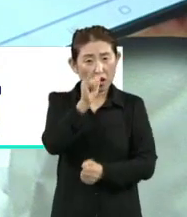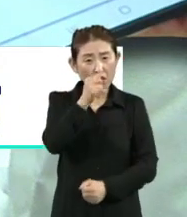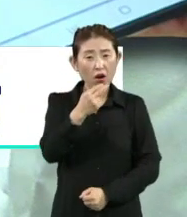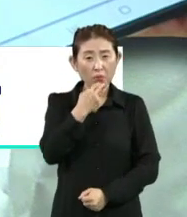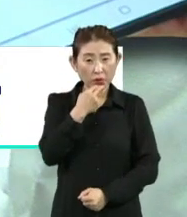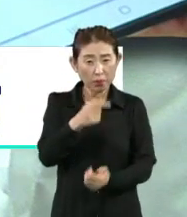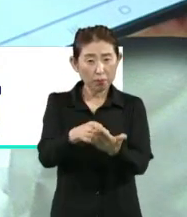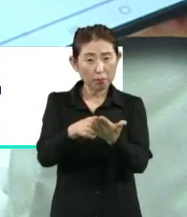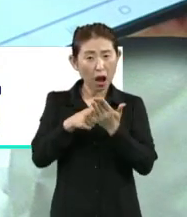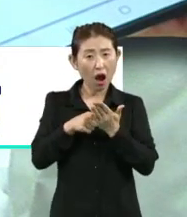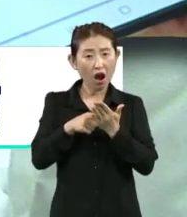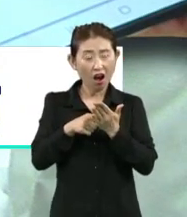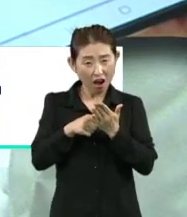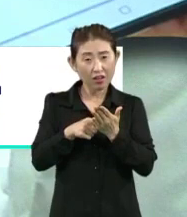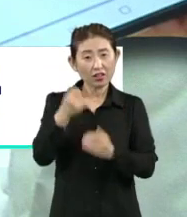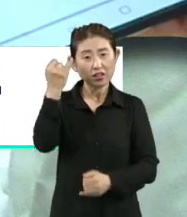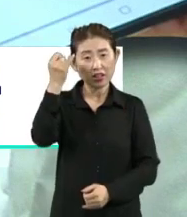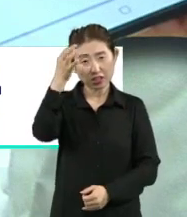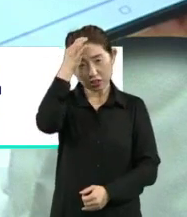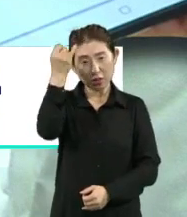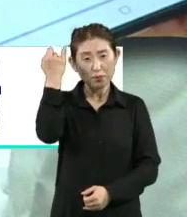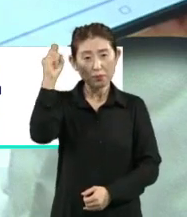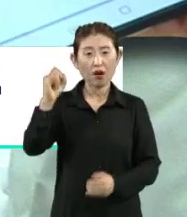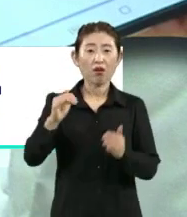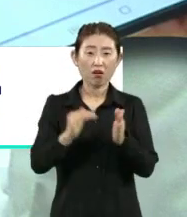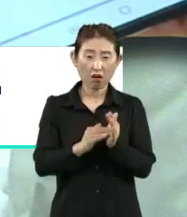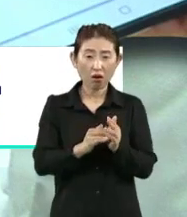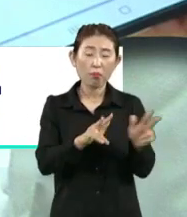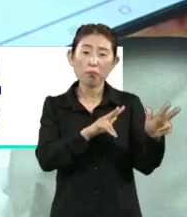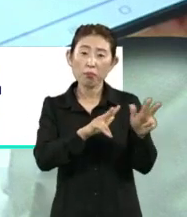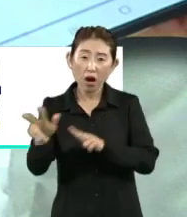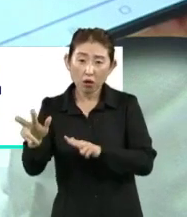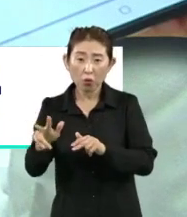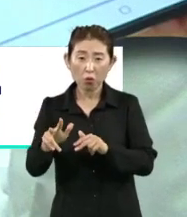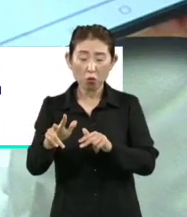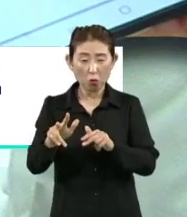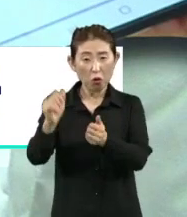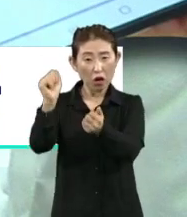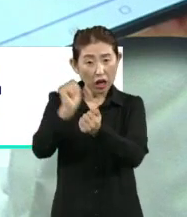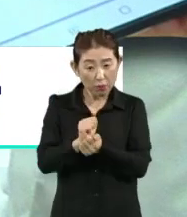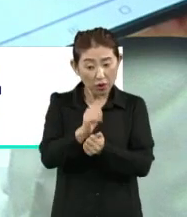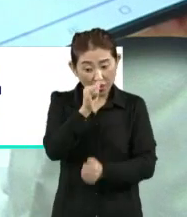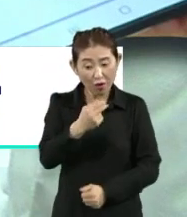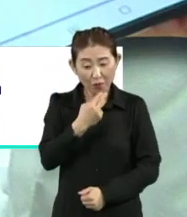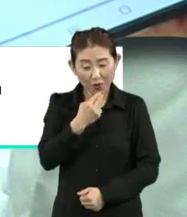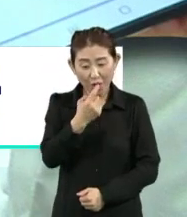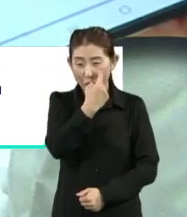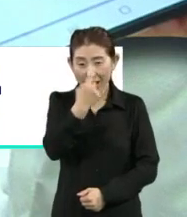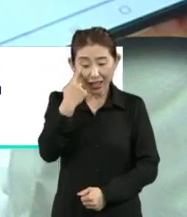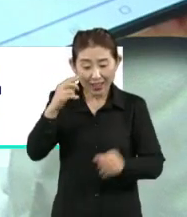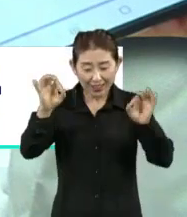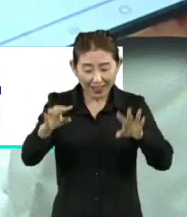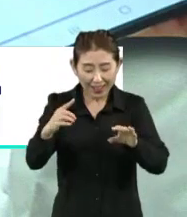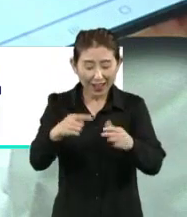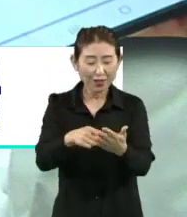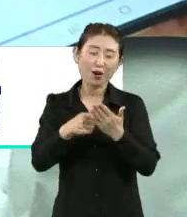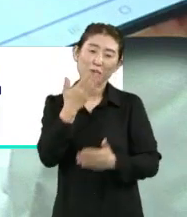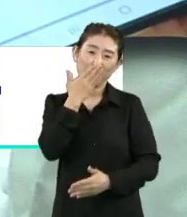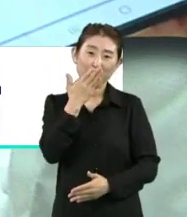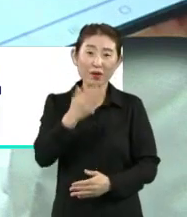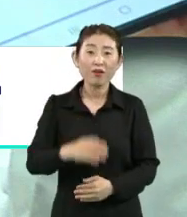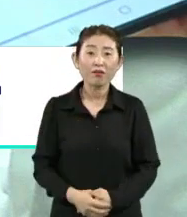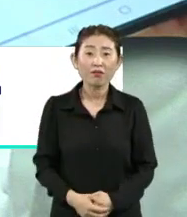수준의 정확도로 감염 여부를 진단할 수 있는 기술을 개발해 이제 현장에서도 바로 감염 확인이 가능해지게 됐습니다.